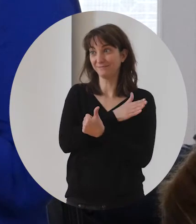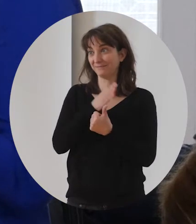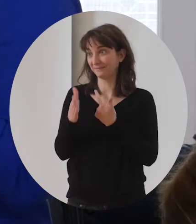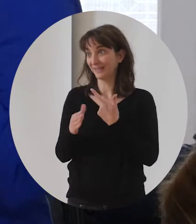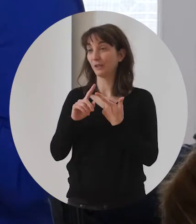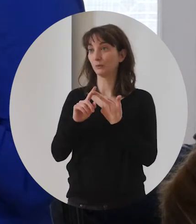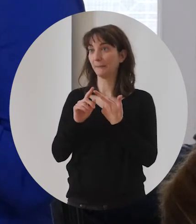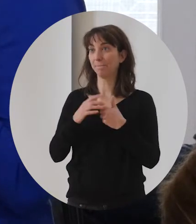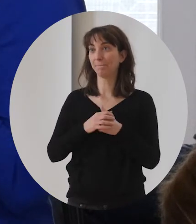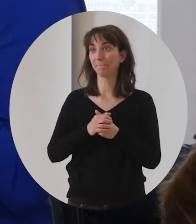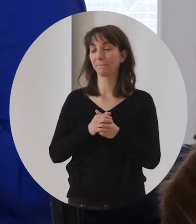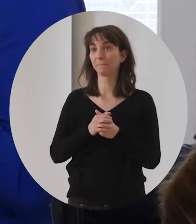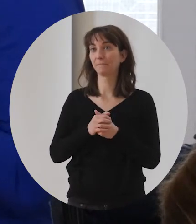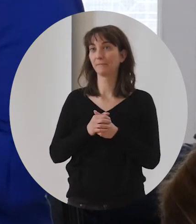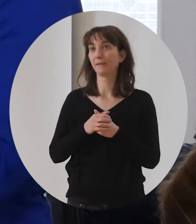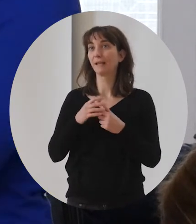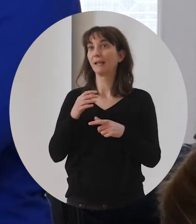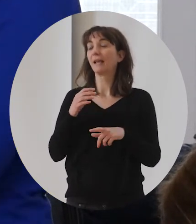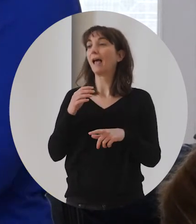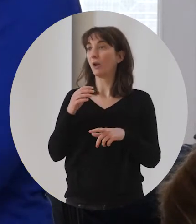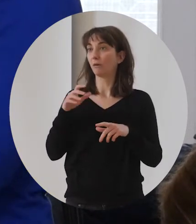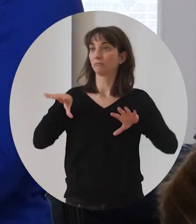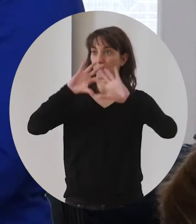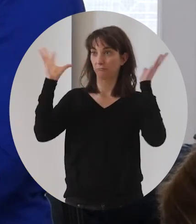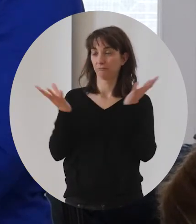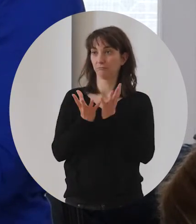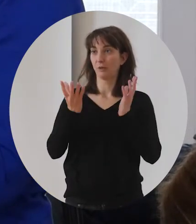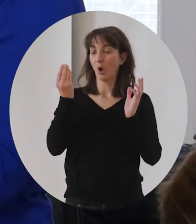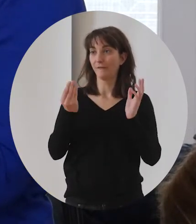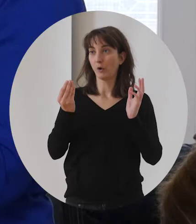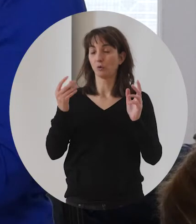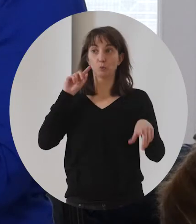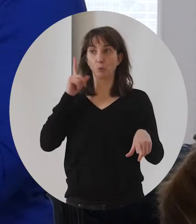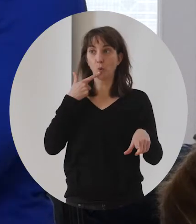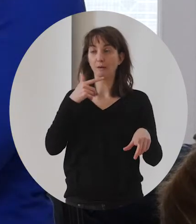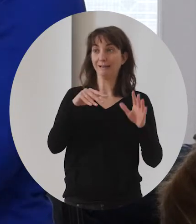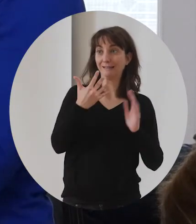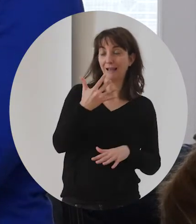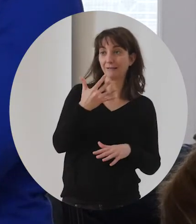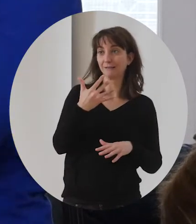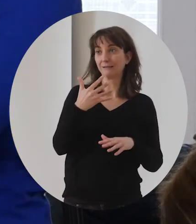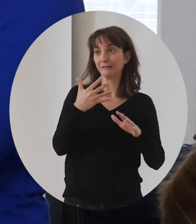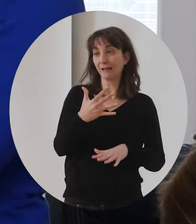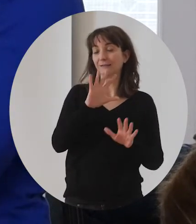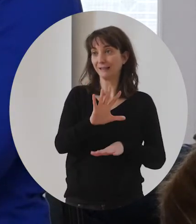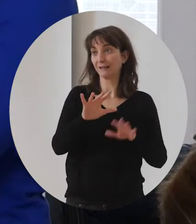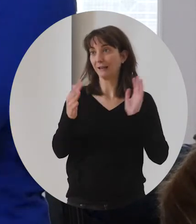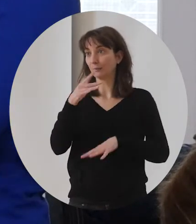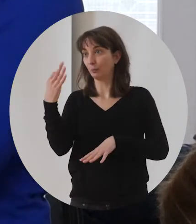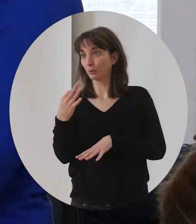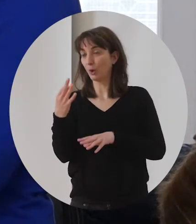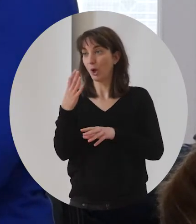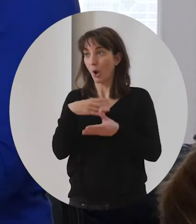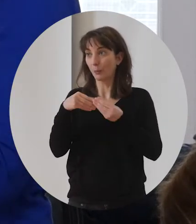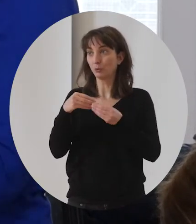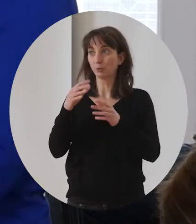chose, entre 5 et 15% des enfants avec déficience auditive, ils ont des troubles cognitifs.